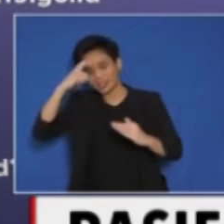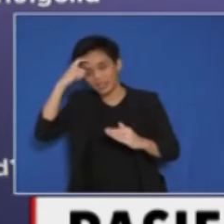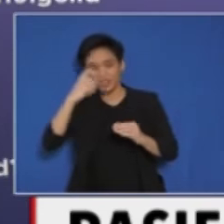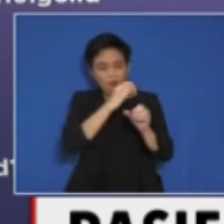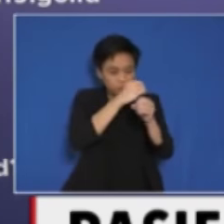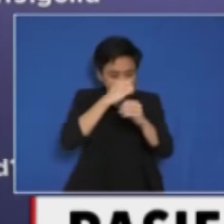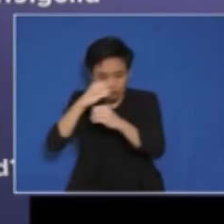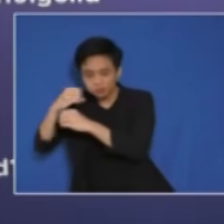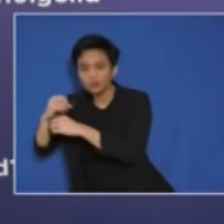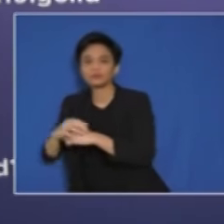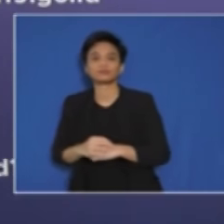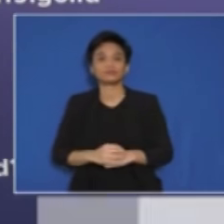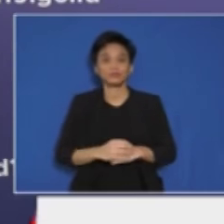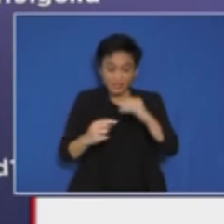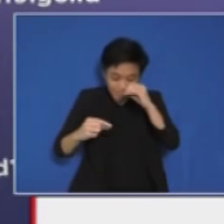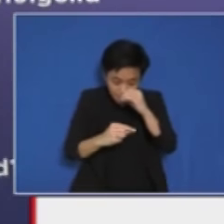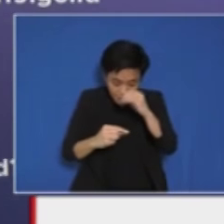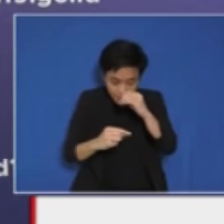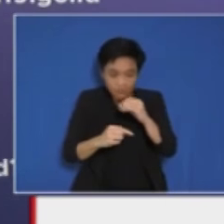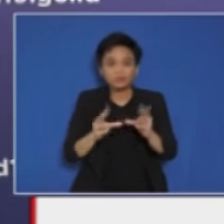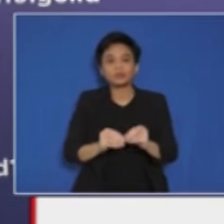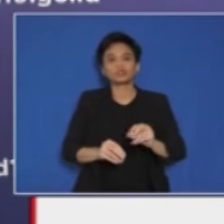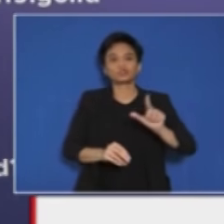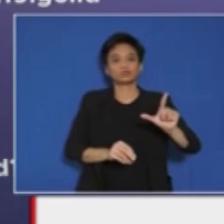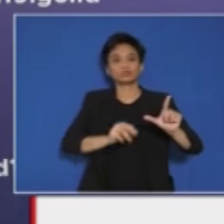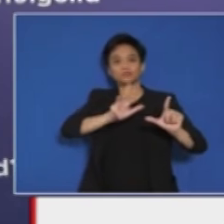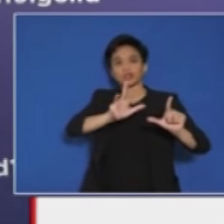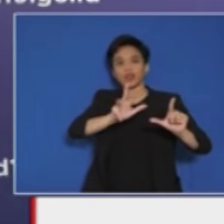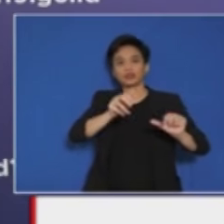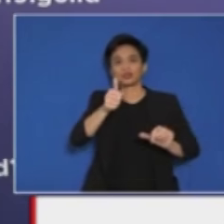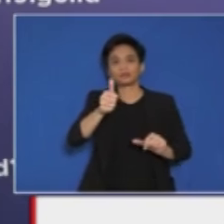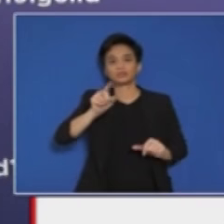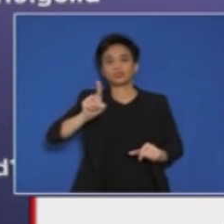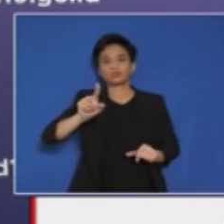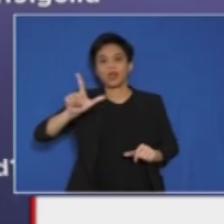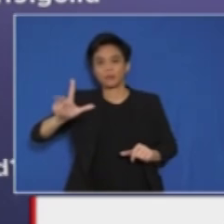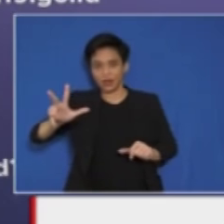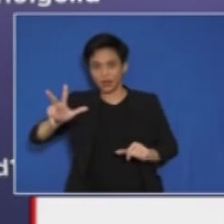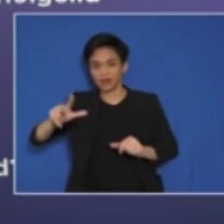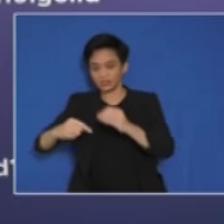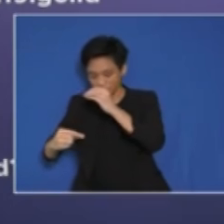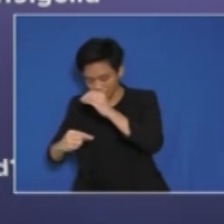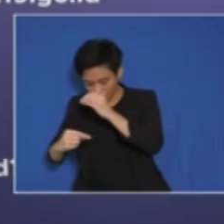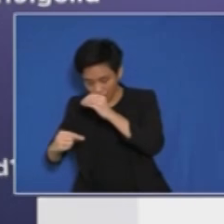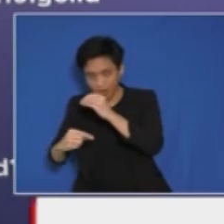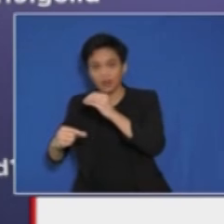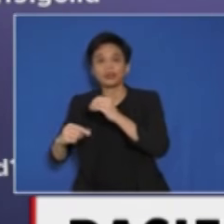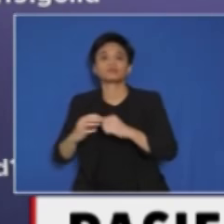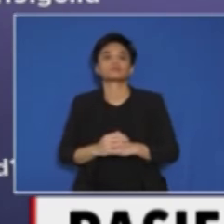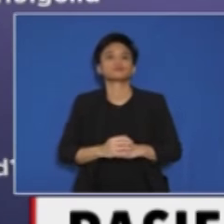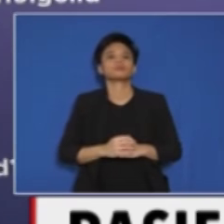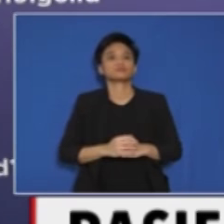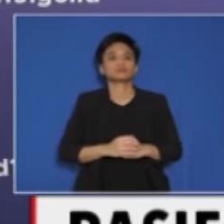semen yang sudah kita periksa sebanyak 79672 set spesimen dari